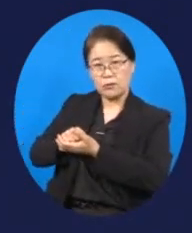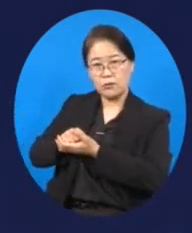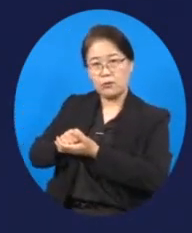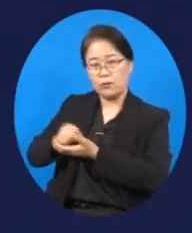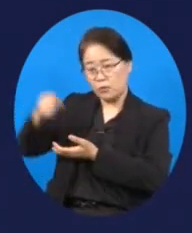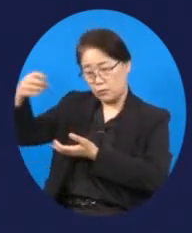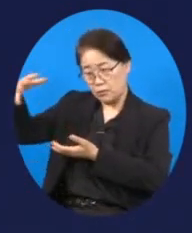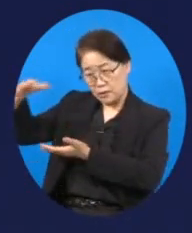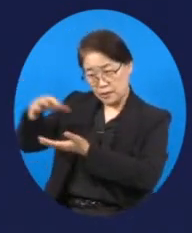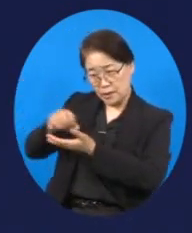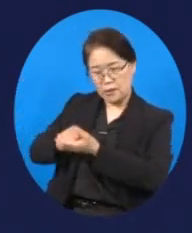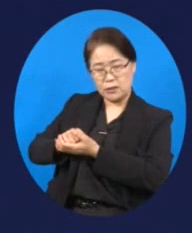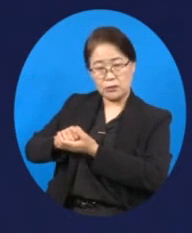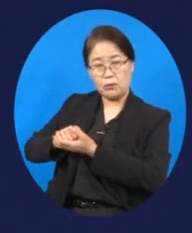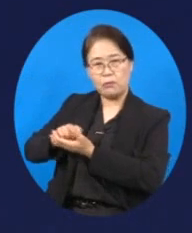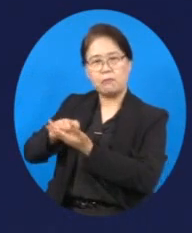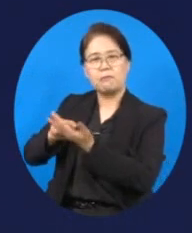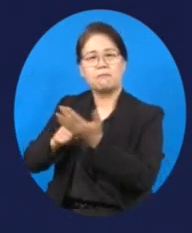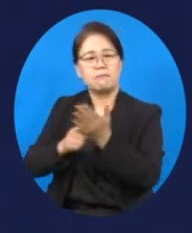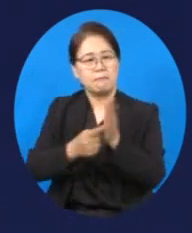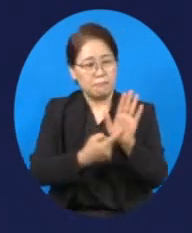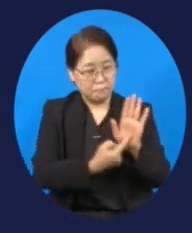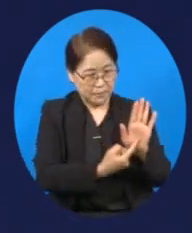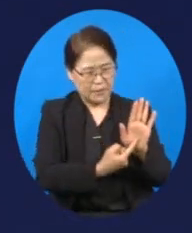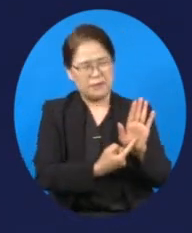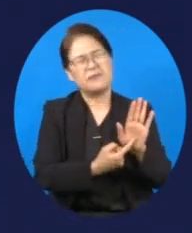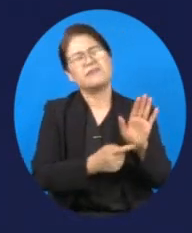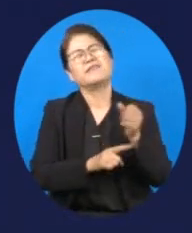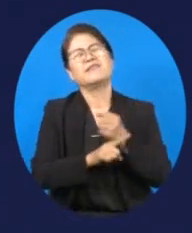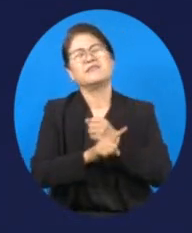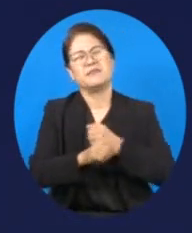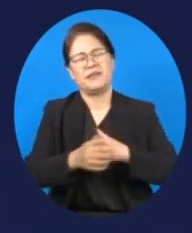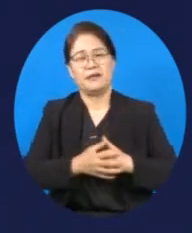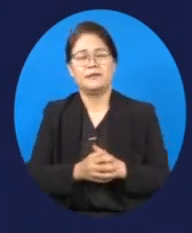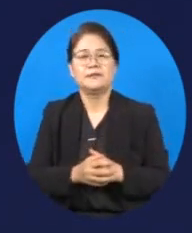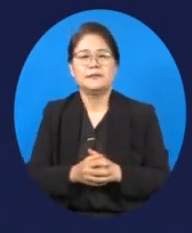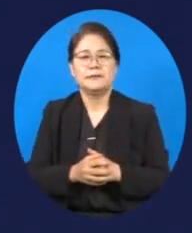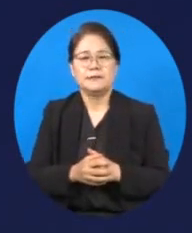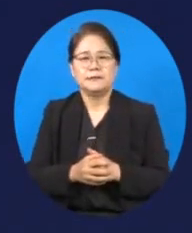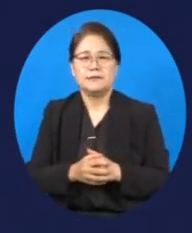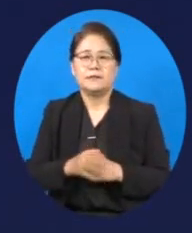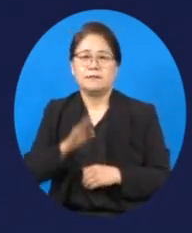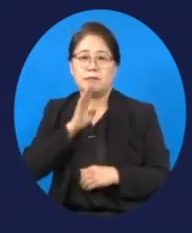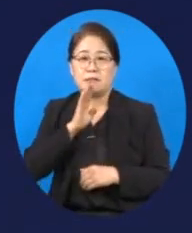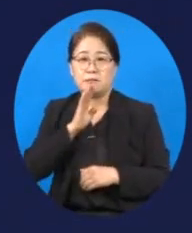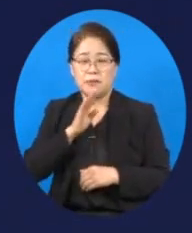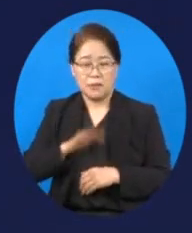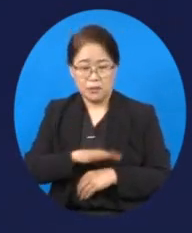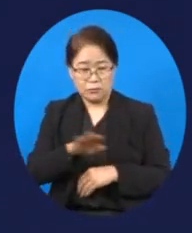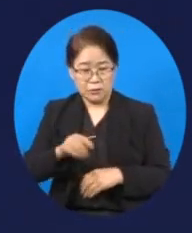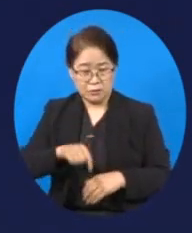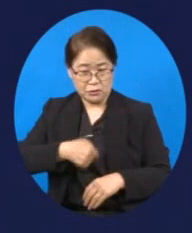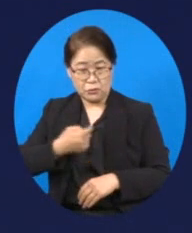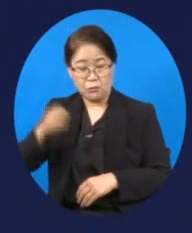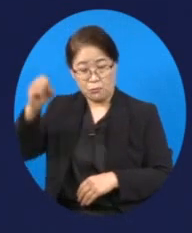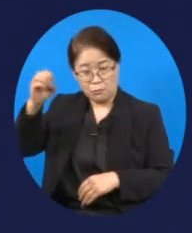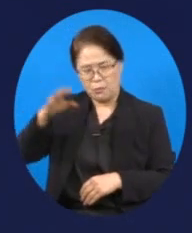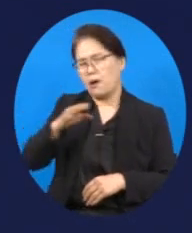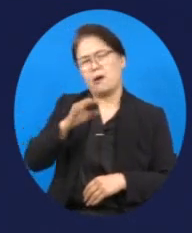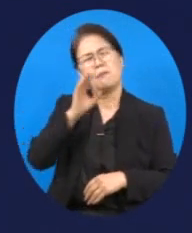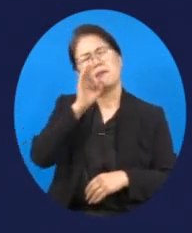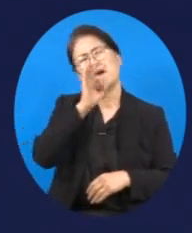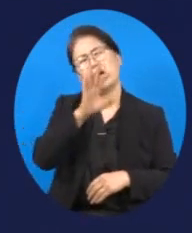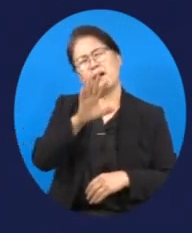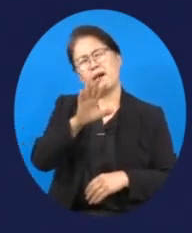반사하여 그 빛을 드러내는 것을 말합니다 그렇습니다 여러분 우리는 스스로 빛을 바랄 수